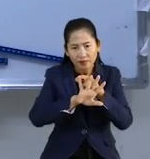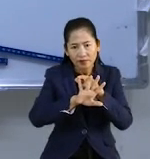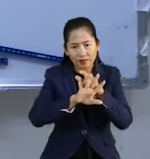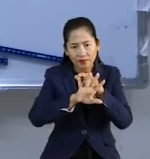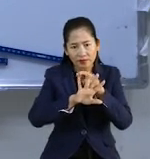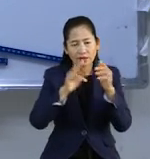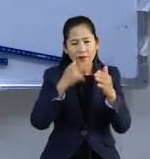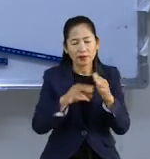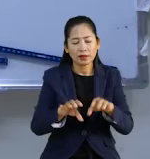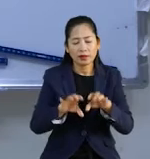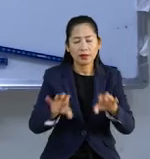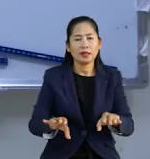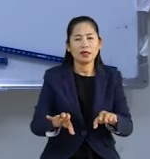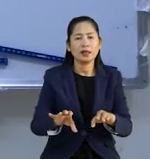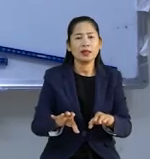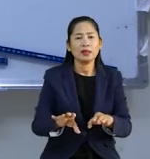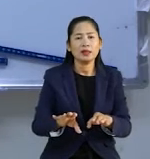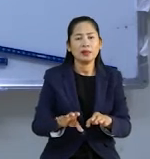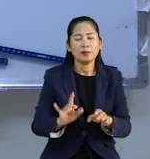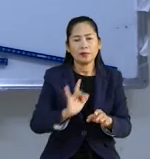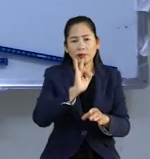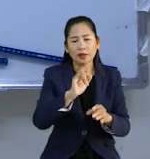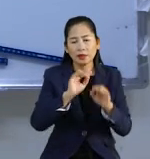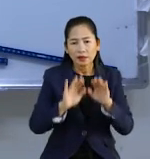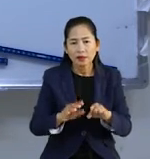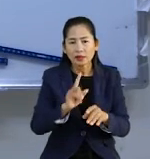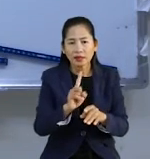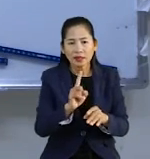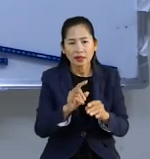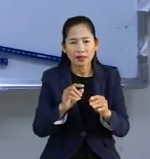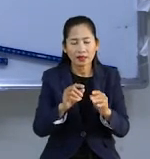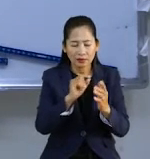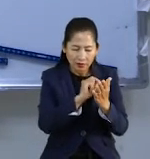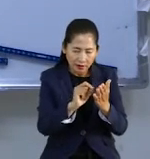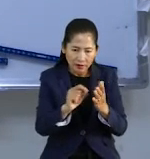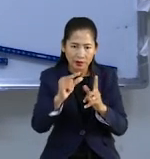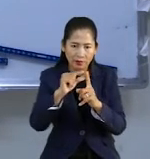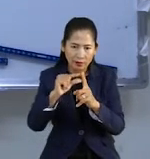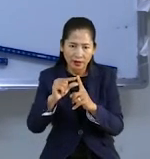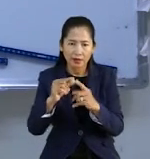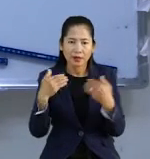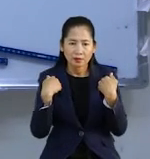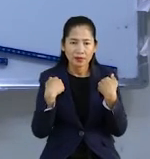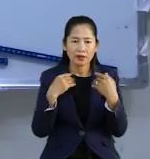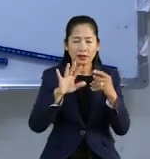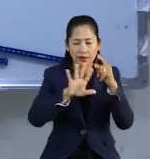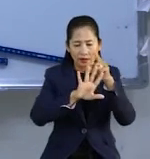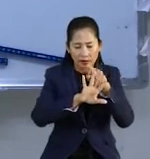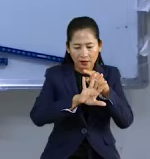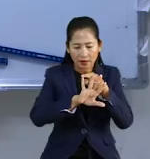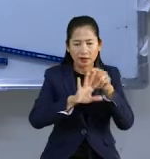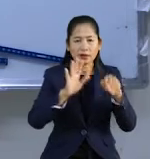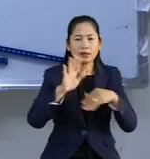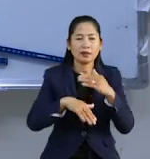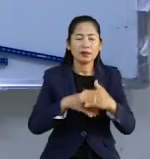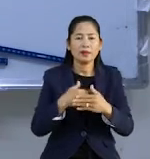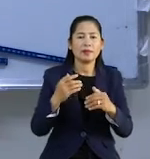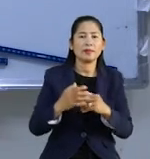ว้บาตีตังเราบอกสัญญาผัดเลือกิปราในกันหลายนะในขนมกาสะเซปิแต่เมื่อสัญญาผัดเลือแตงอ๋อแต